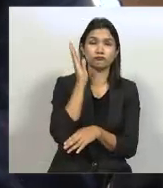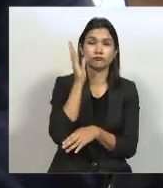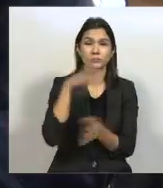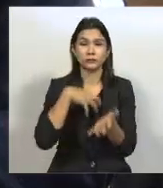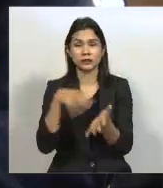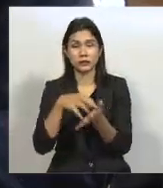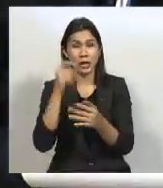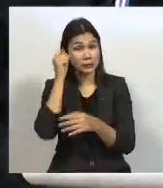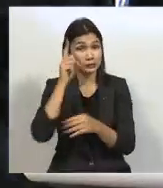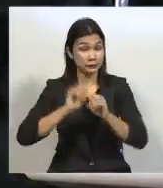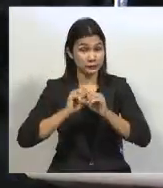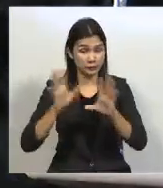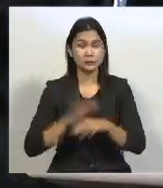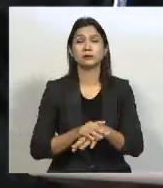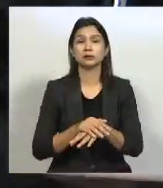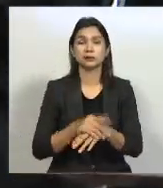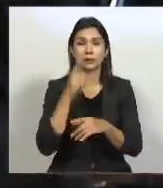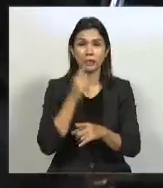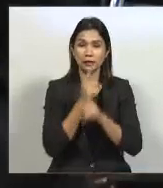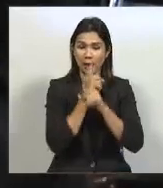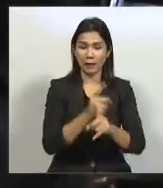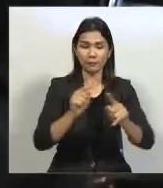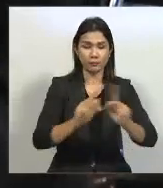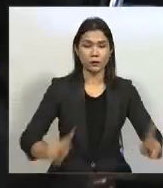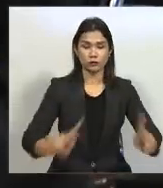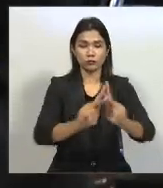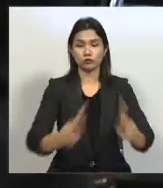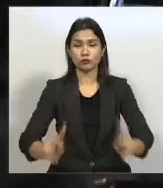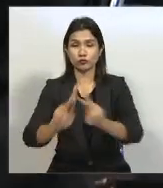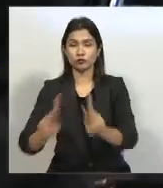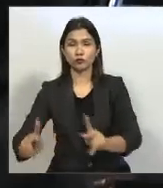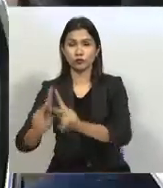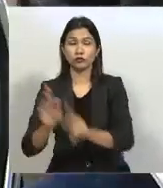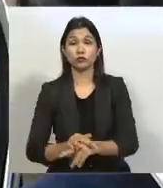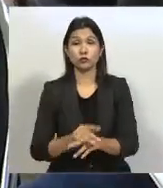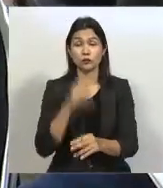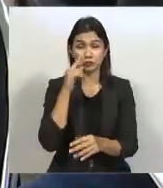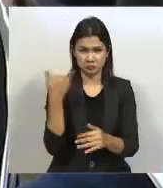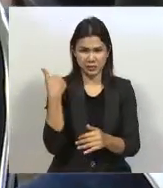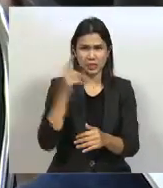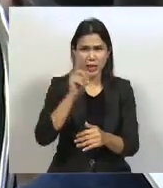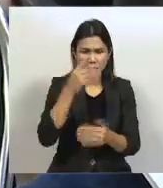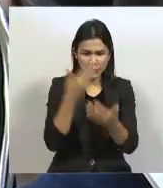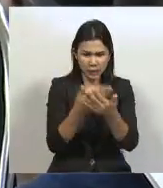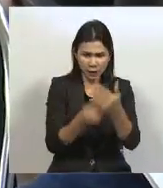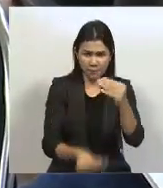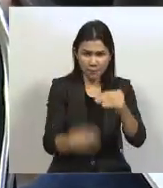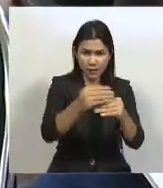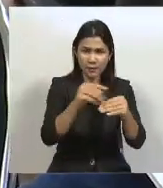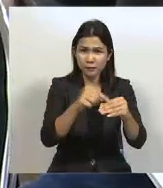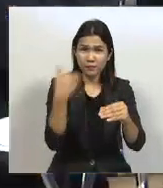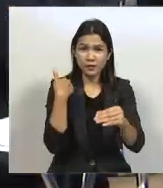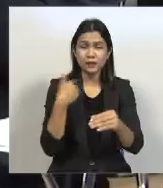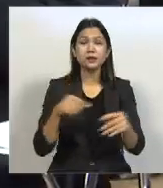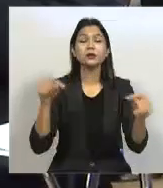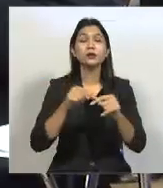ได้ทำความเข้าใจโดยไล่เรียงเป็นรายกระทรวงนะคะโดยเฉพาะงบที่ถูกเพิ่มเติมขึ้นมาคุณหญิงสุดารั